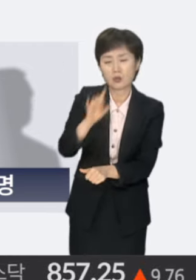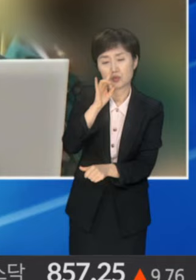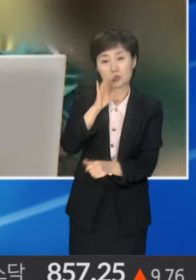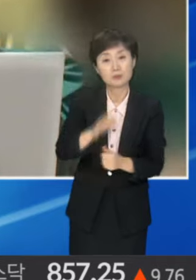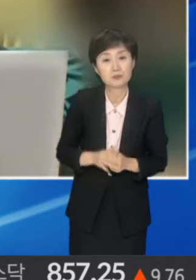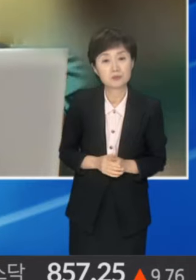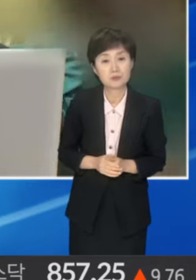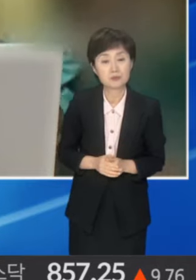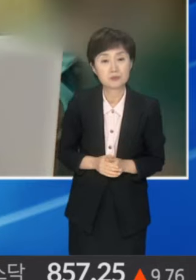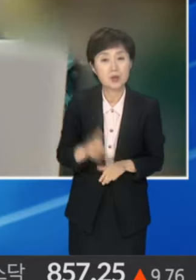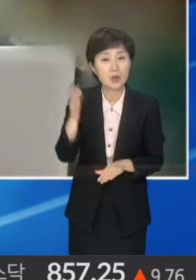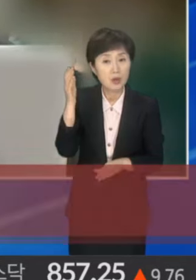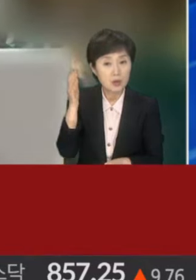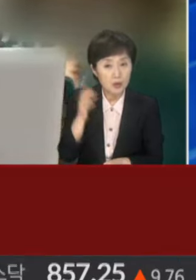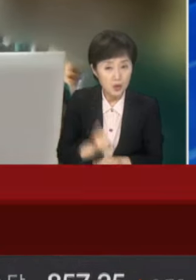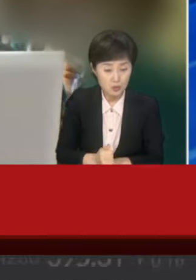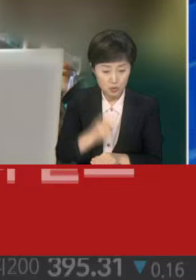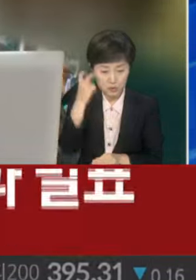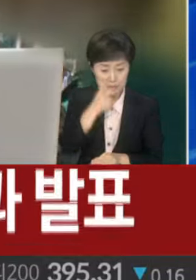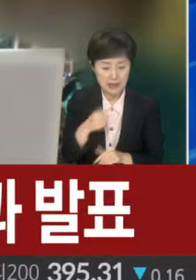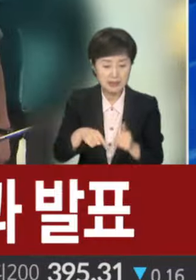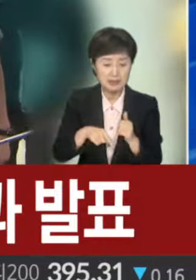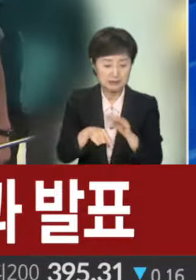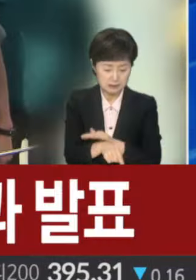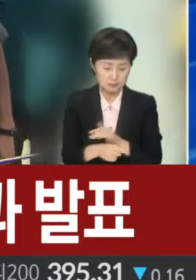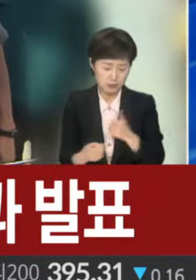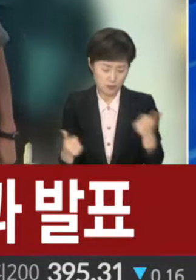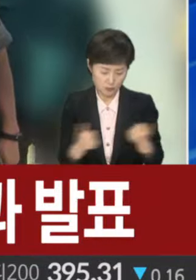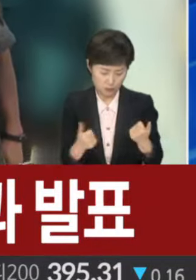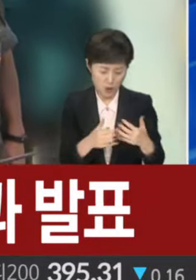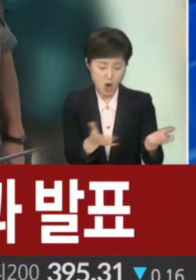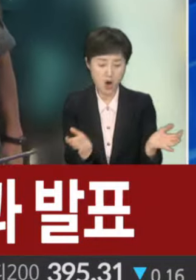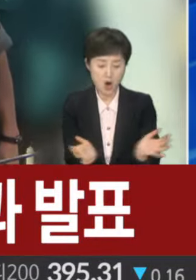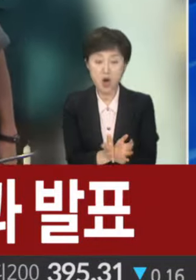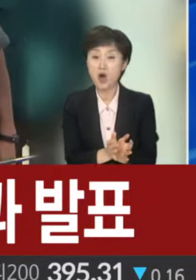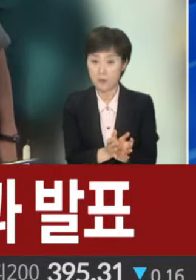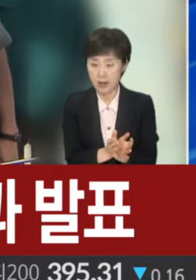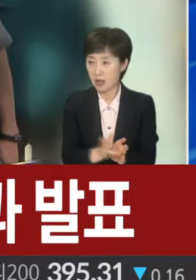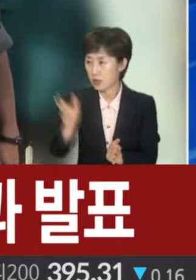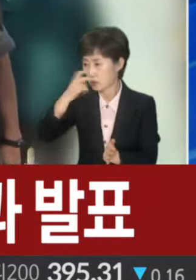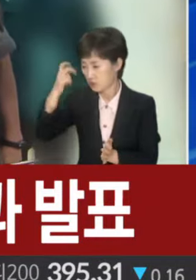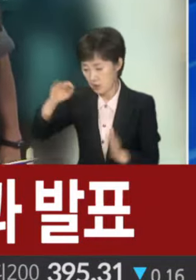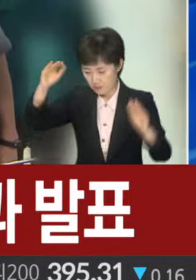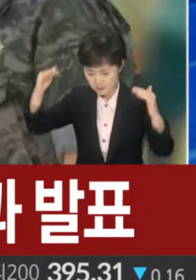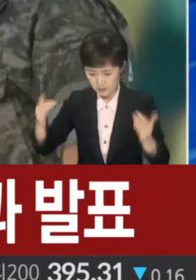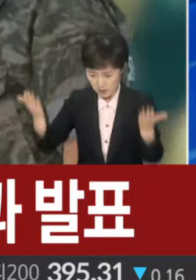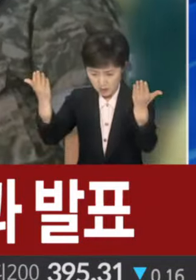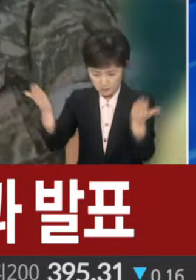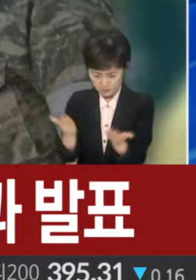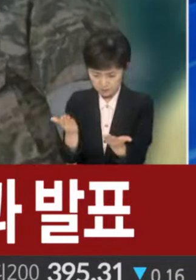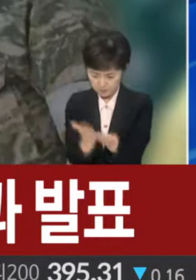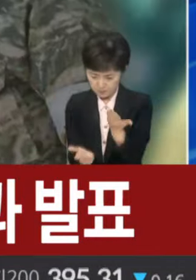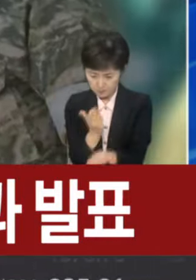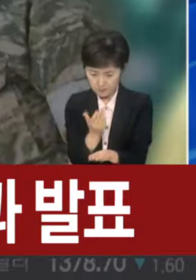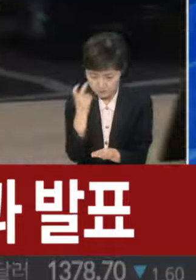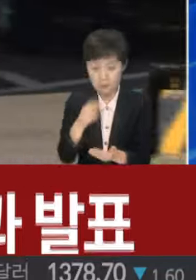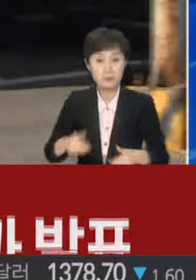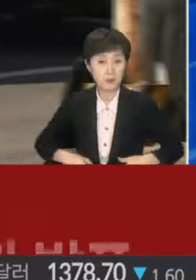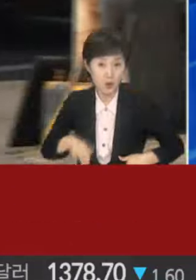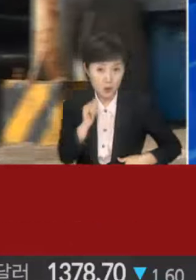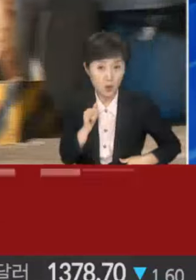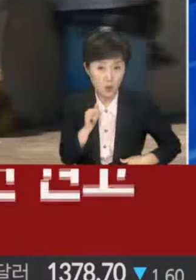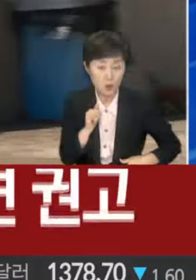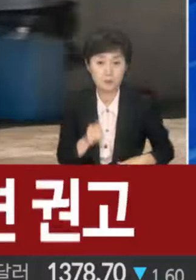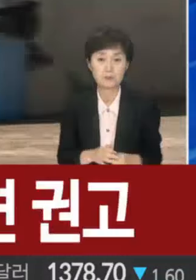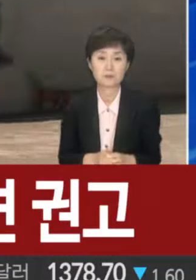예. 그것이 결국에는 수사심의위원회 결과와 지금 경찰의 수사 결과 판단과 동일한지도 쟁점이 돼야 될 것 같고 좀 더